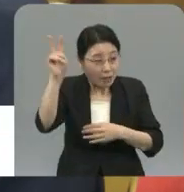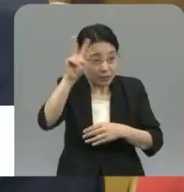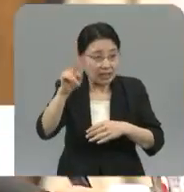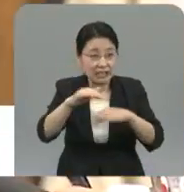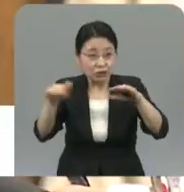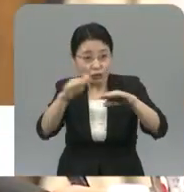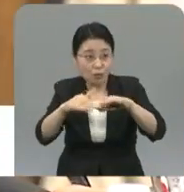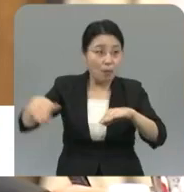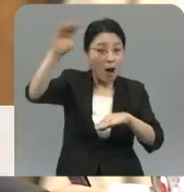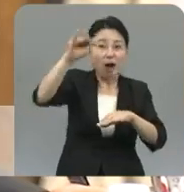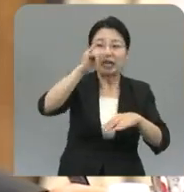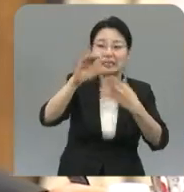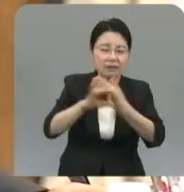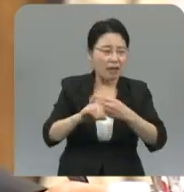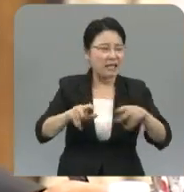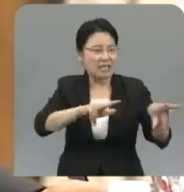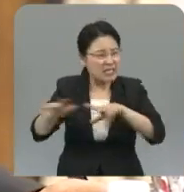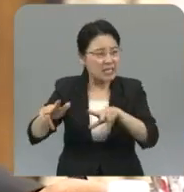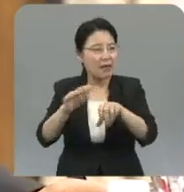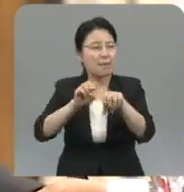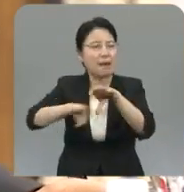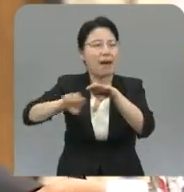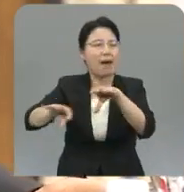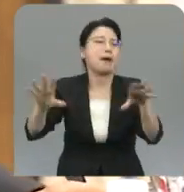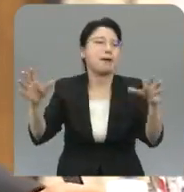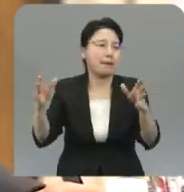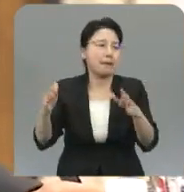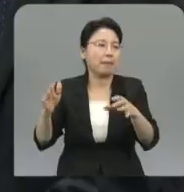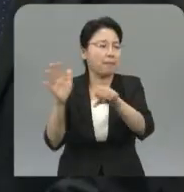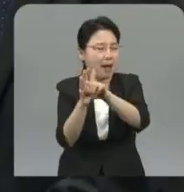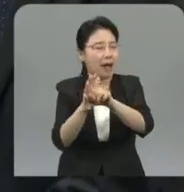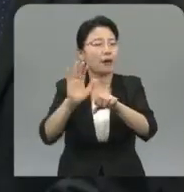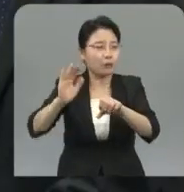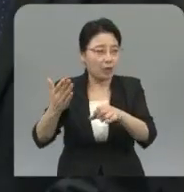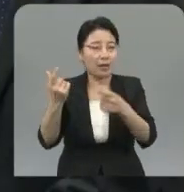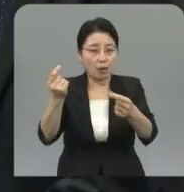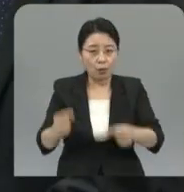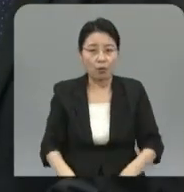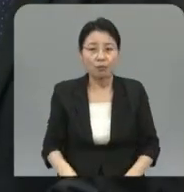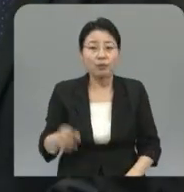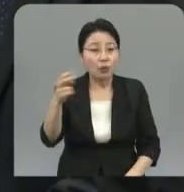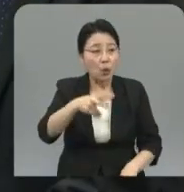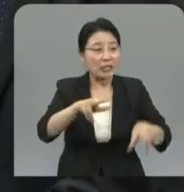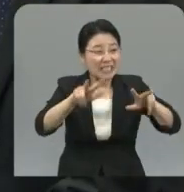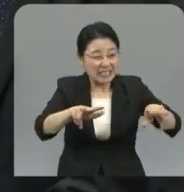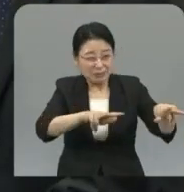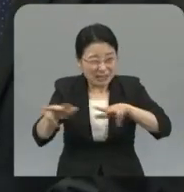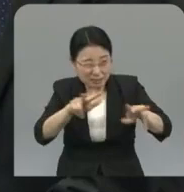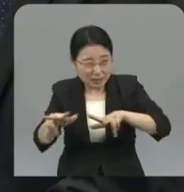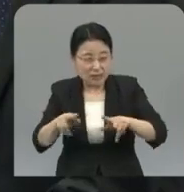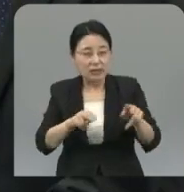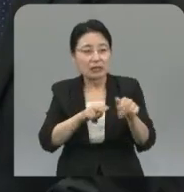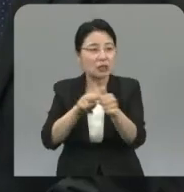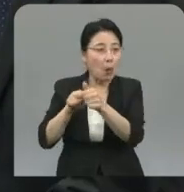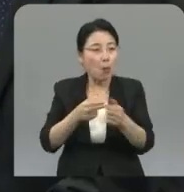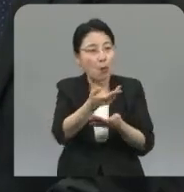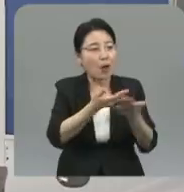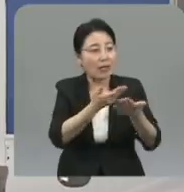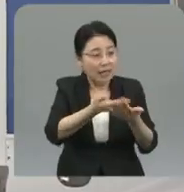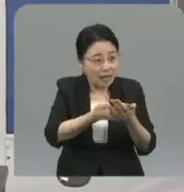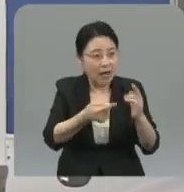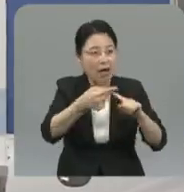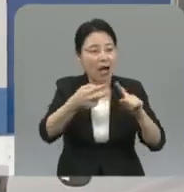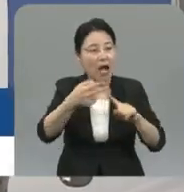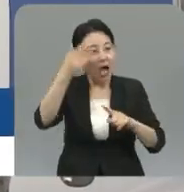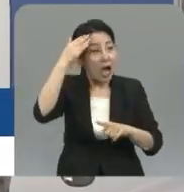de son côté faut mieux que sida a évoqué le rapport final de l'Agence internationale de l'énergie atomique AIEA qui est récemment approuvé la